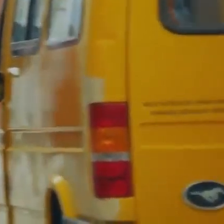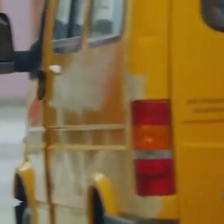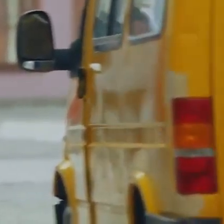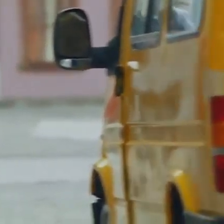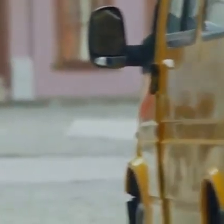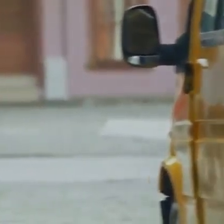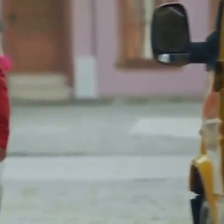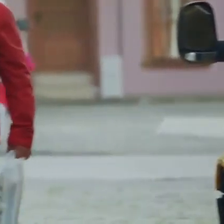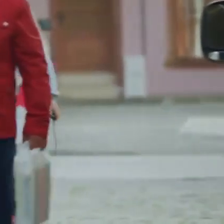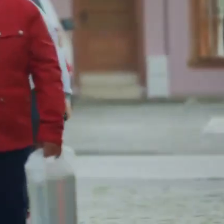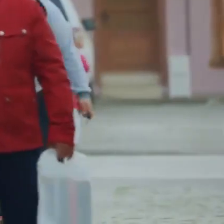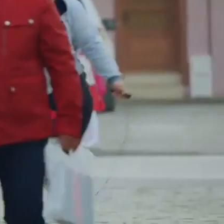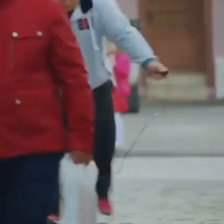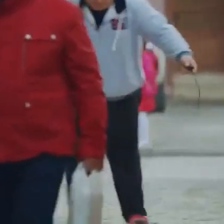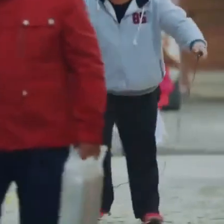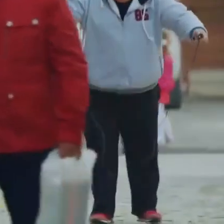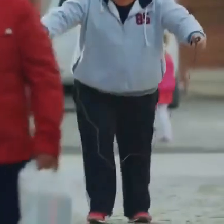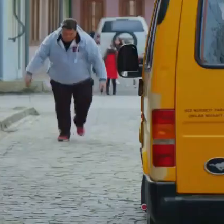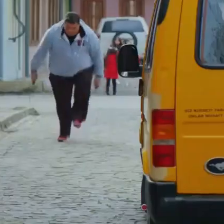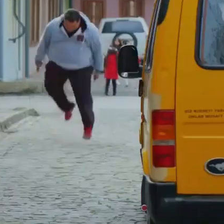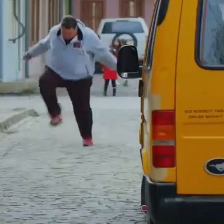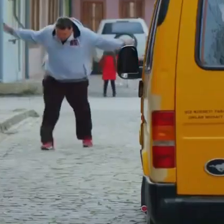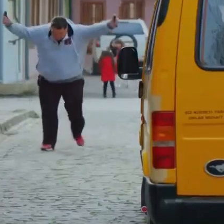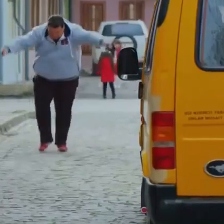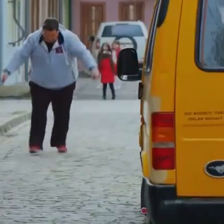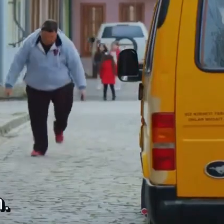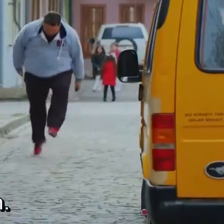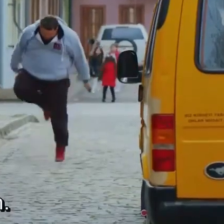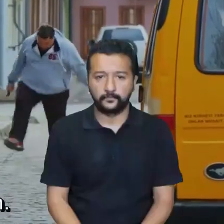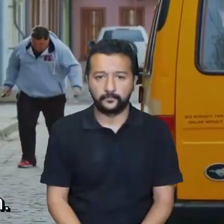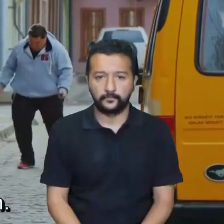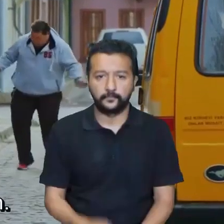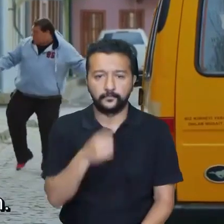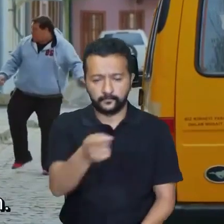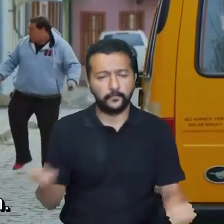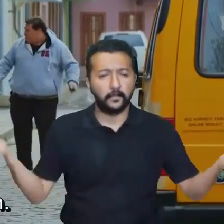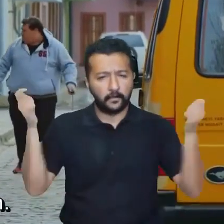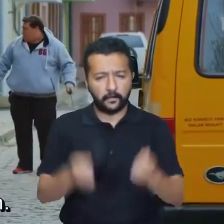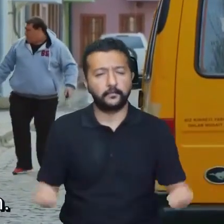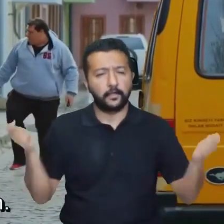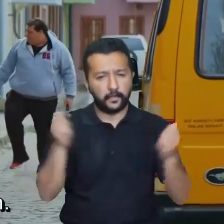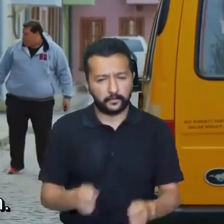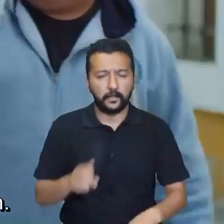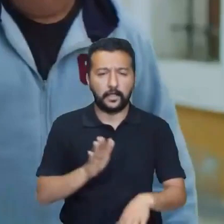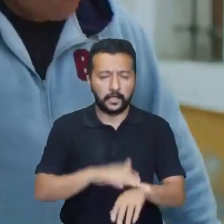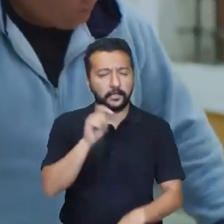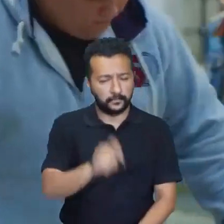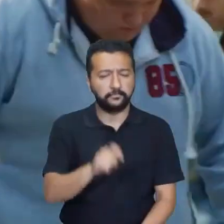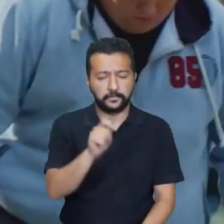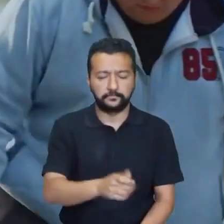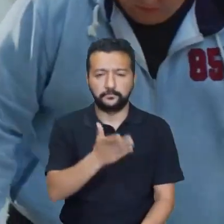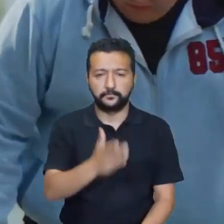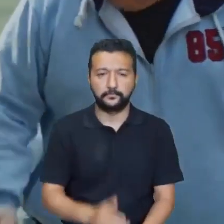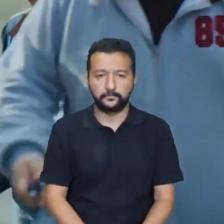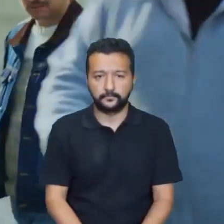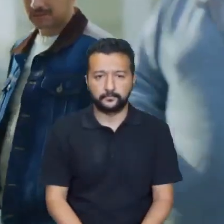Onlar müsait bir yerde indiler yazıyor. Şişman delikanlı ip atlayarak gelmekte. Atla atla. Bir atlayabilsem. Adam Şevket'e baş